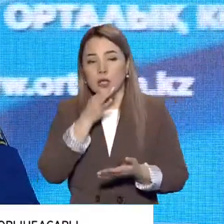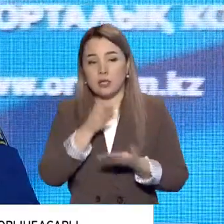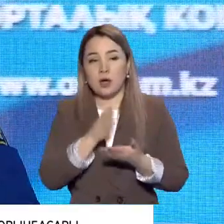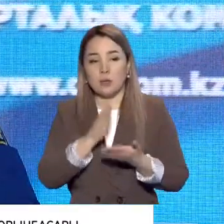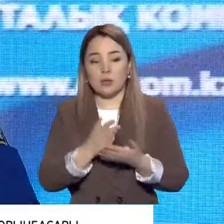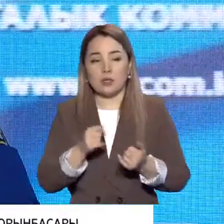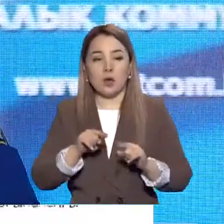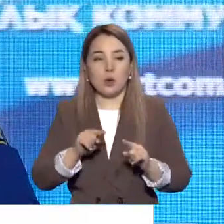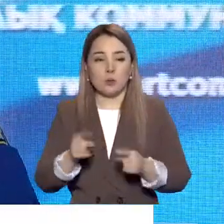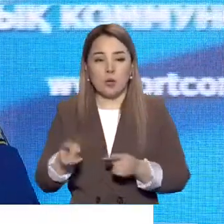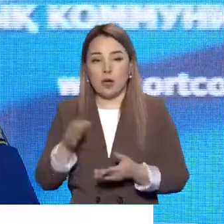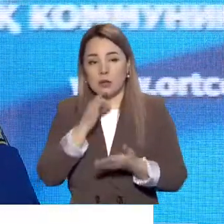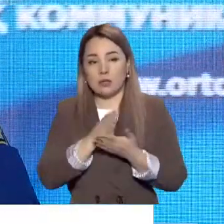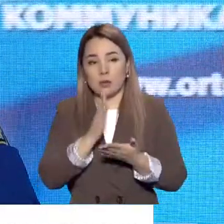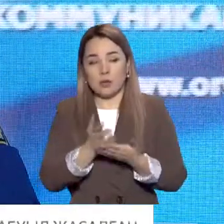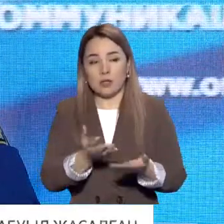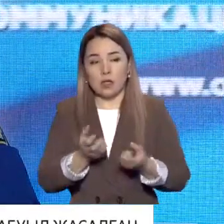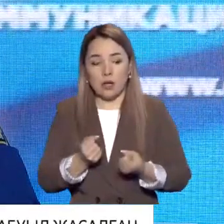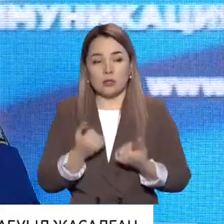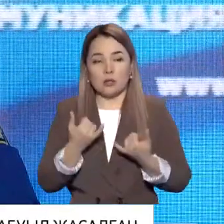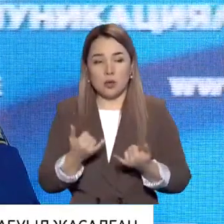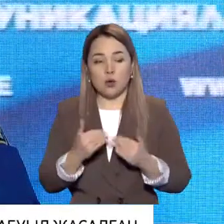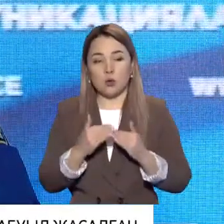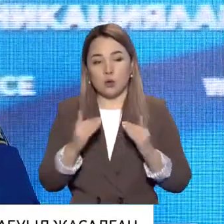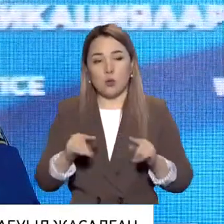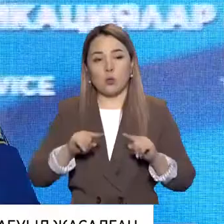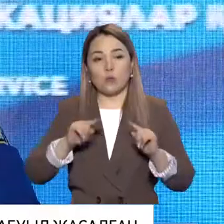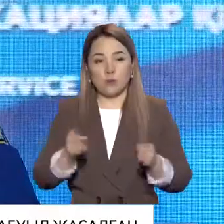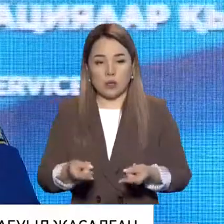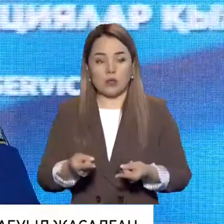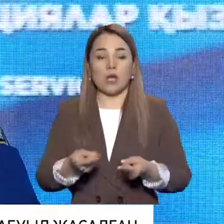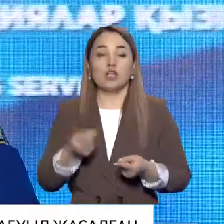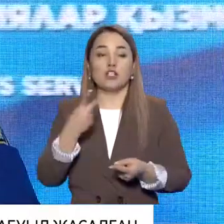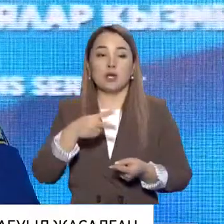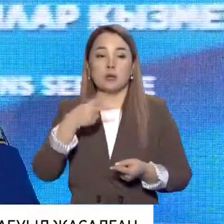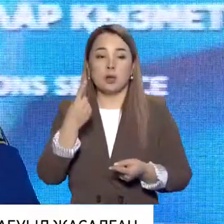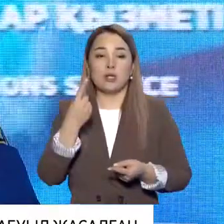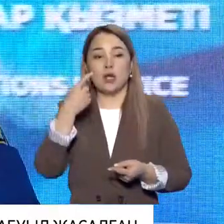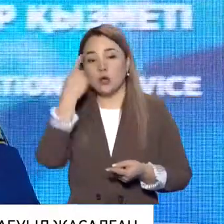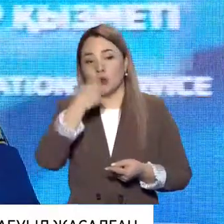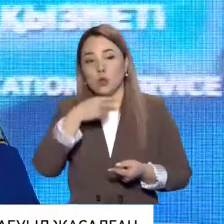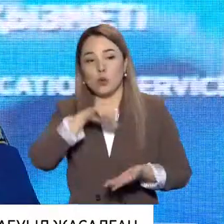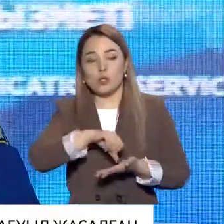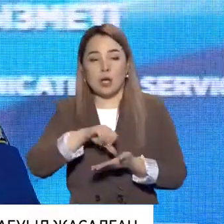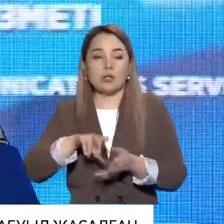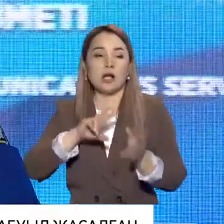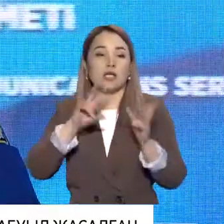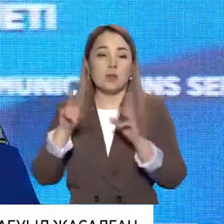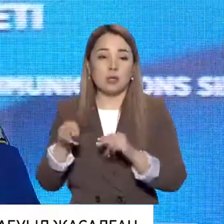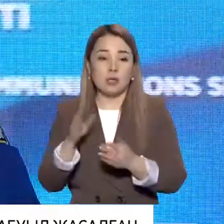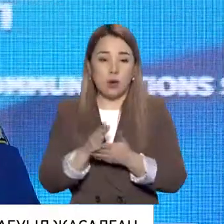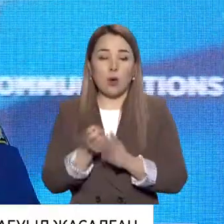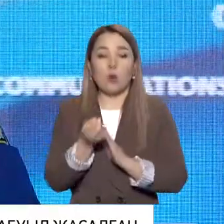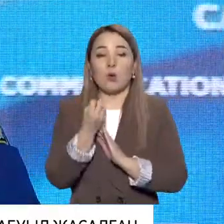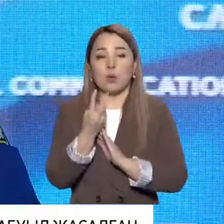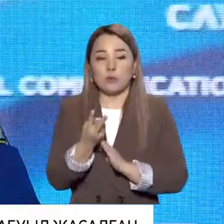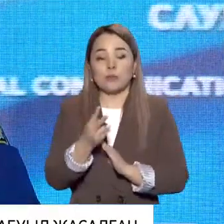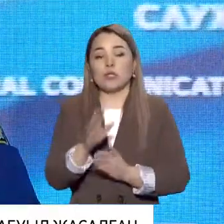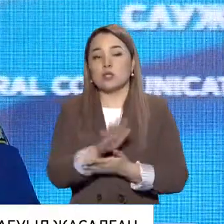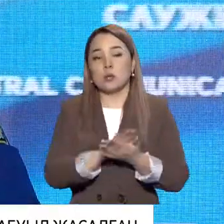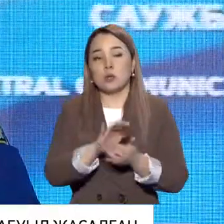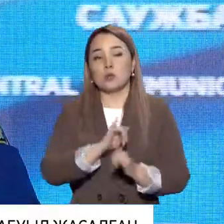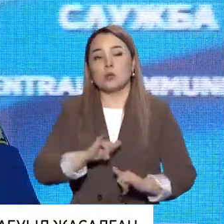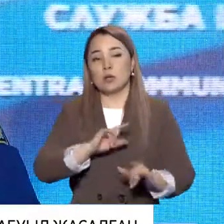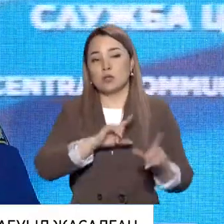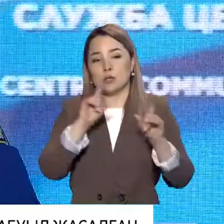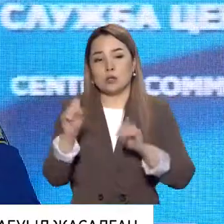қамауға алынды. 50-іне үй қамағы, ал 21 тұлғаға кепіл. 12-сіне ешқайда